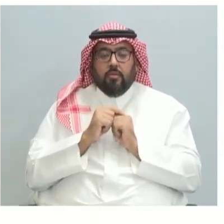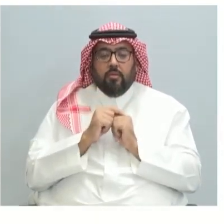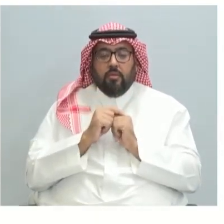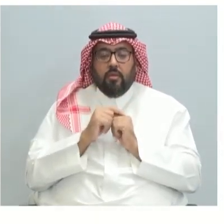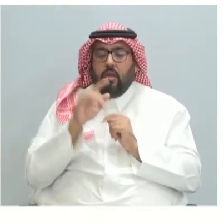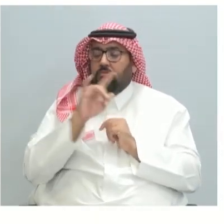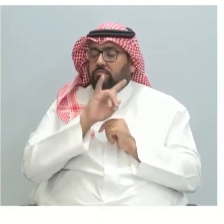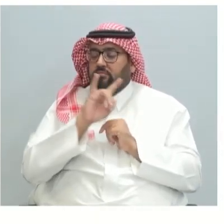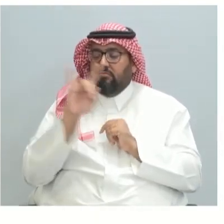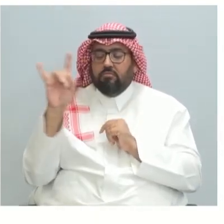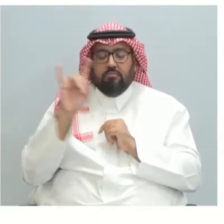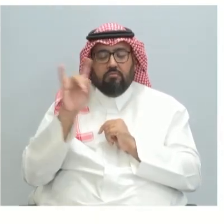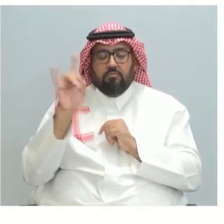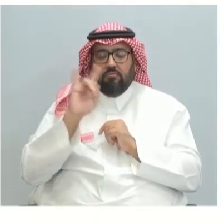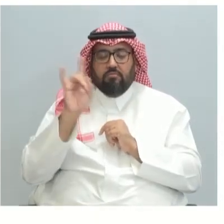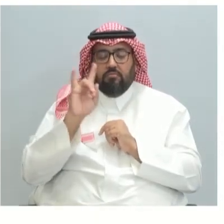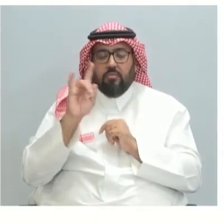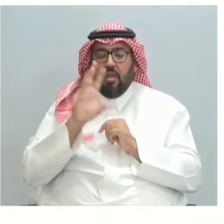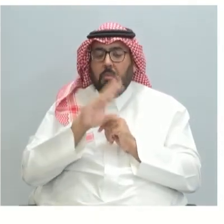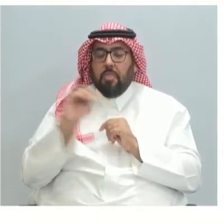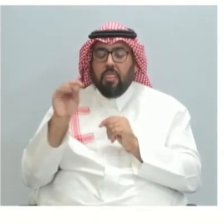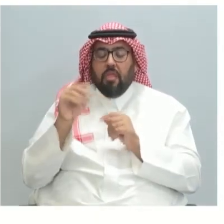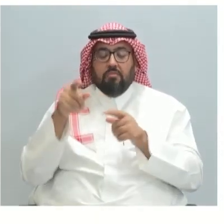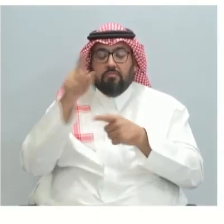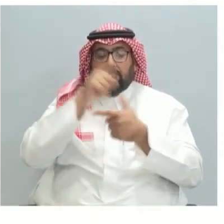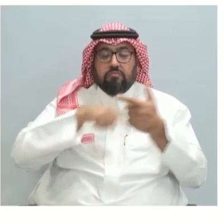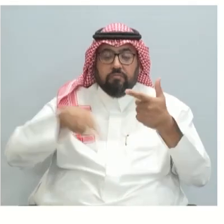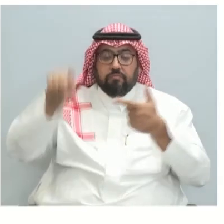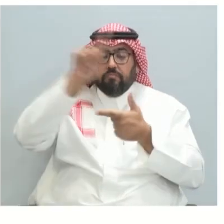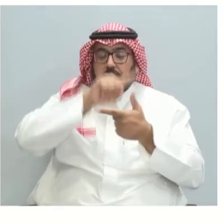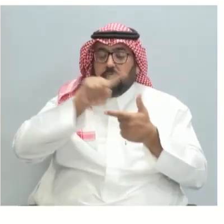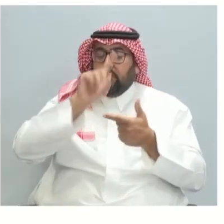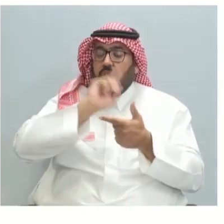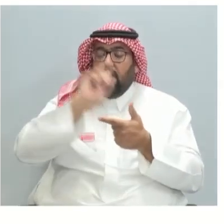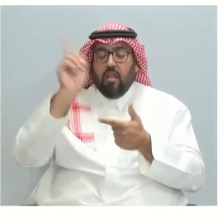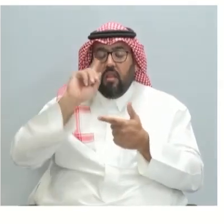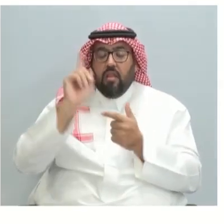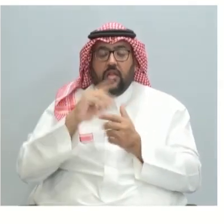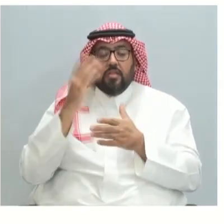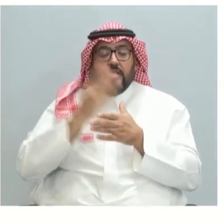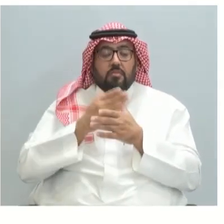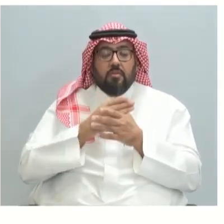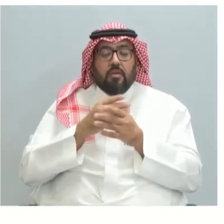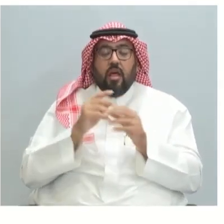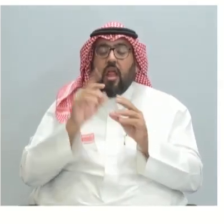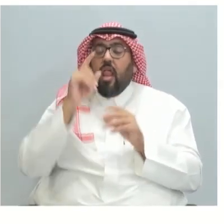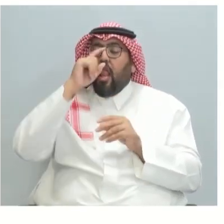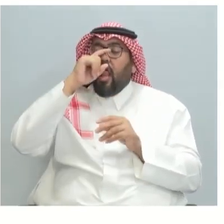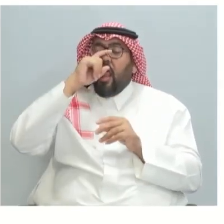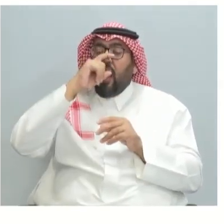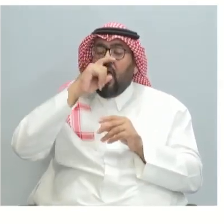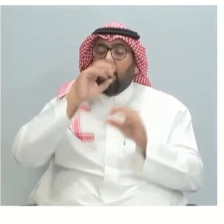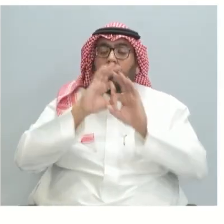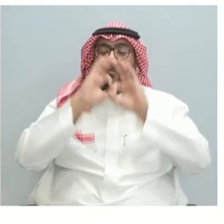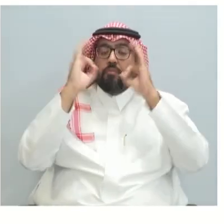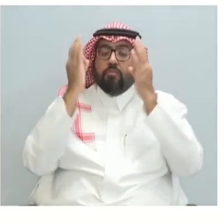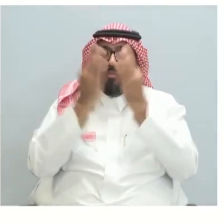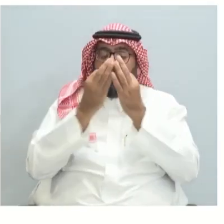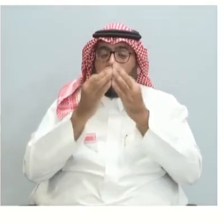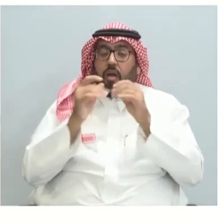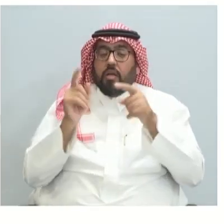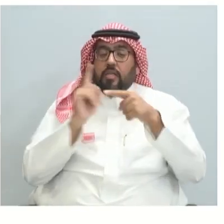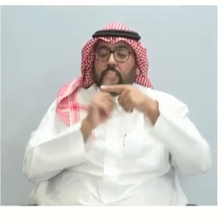اذا الاجابه لا لا يمكن تمثيل هذه البيانات في قطاعات دائريه لانه يجب ان تكون مجموع النسب مئه في المئه